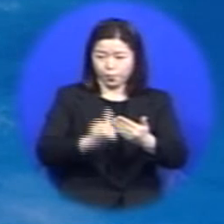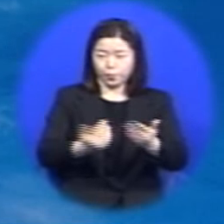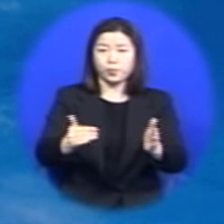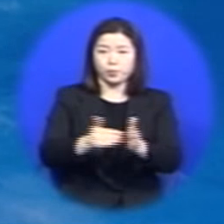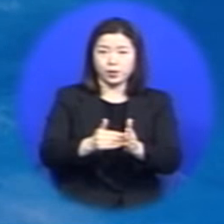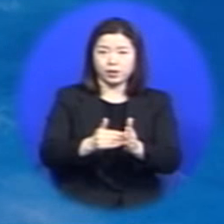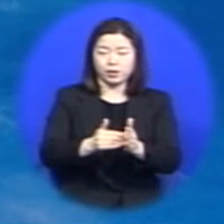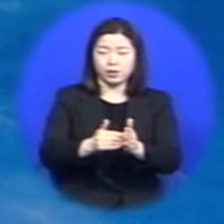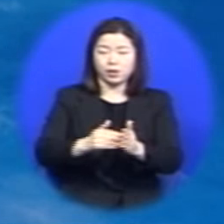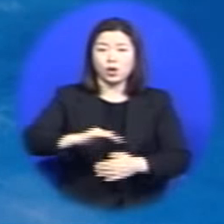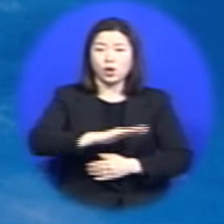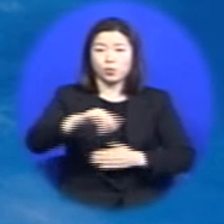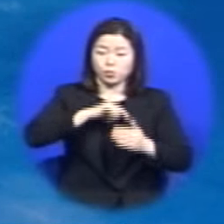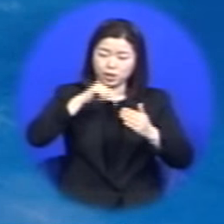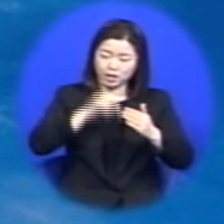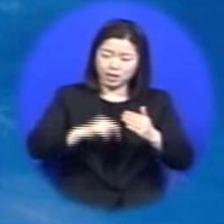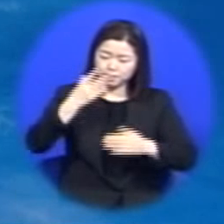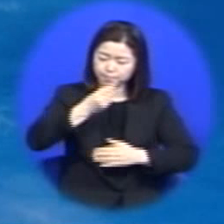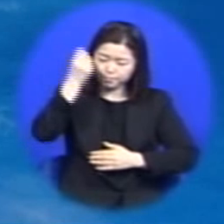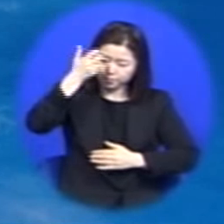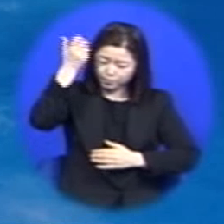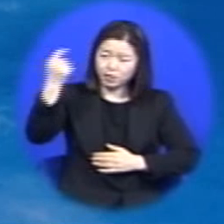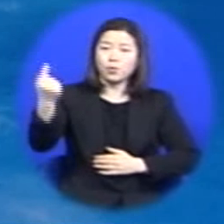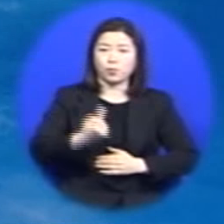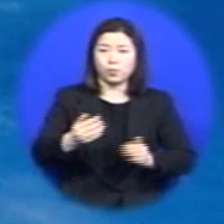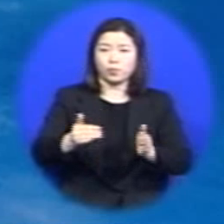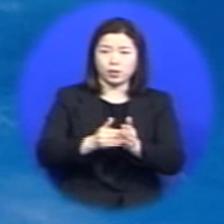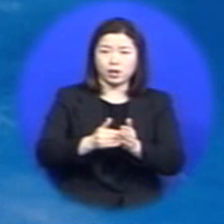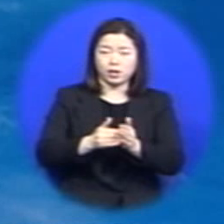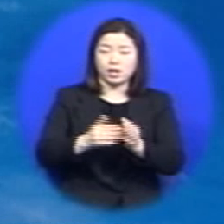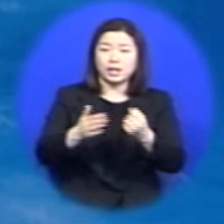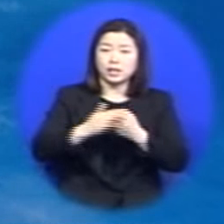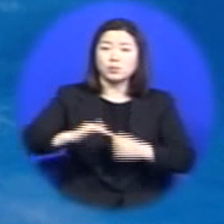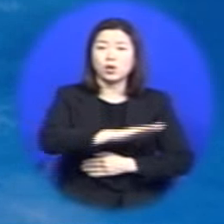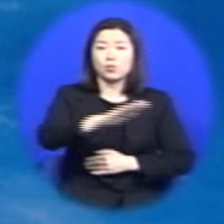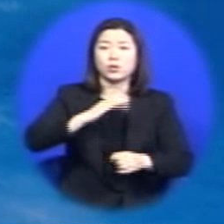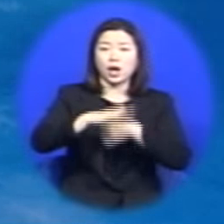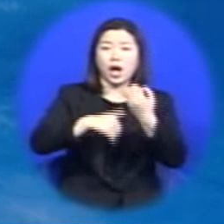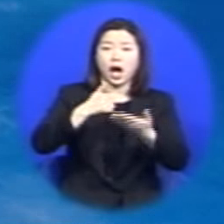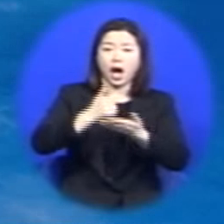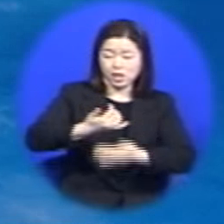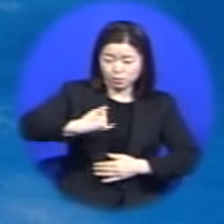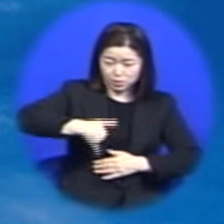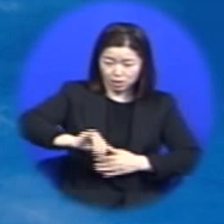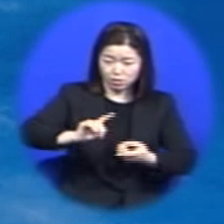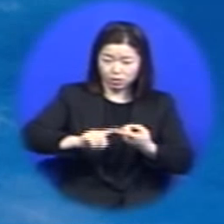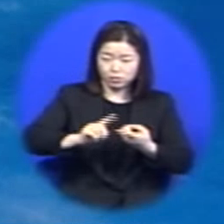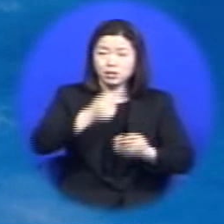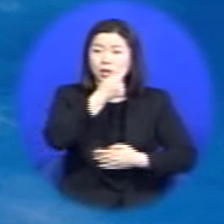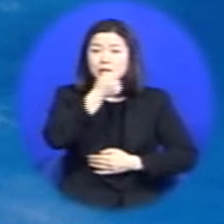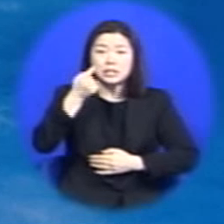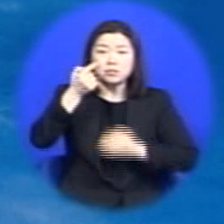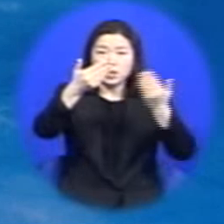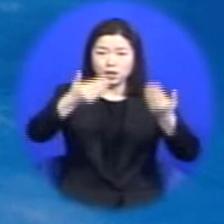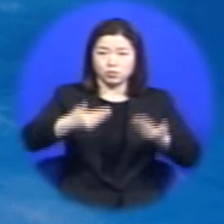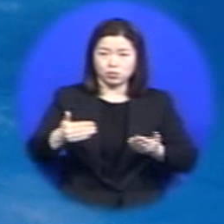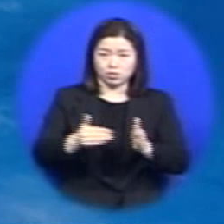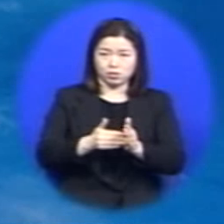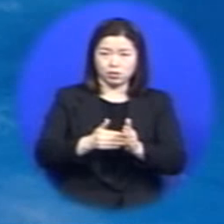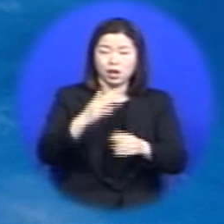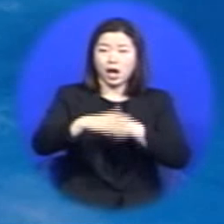우리 안에 성령이 오셨습니다. 그래서 우리가 하나님의 자녀라는 것을 증명해 주셨습니다. 하나님의